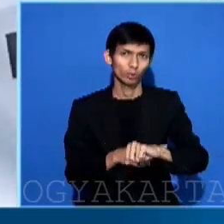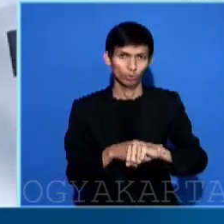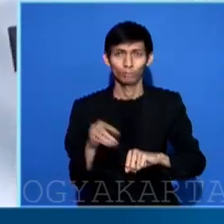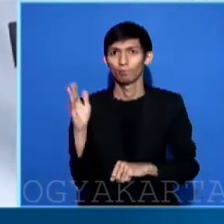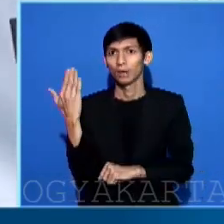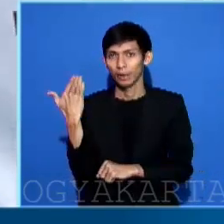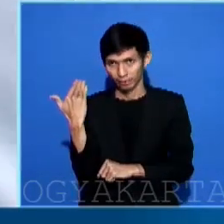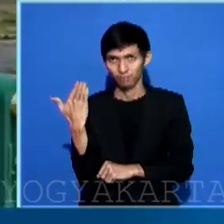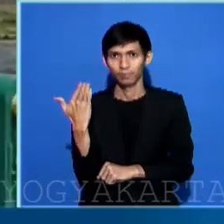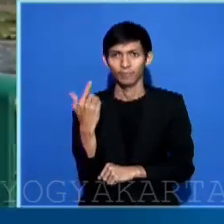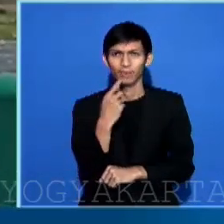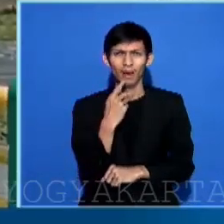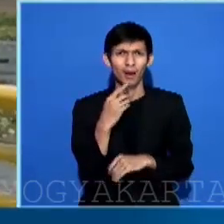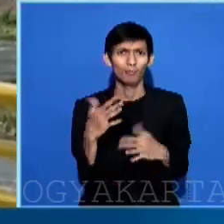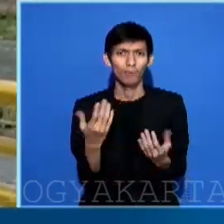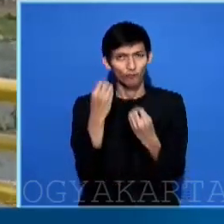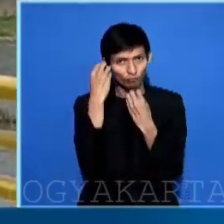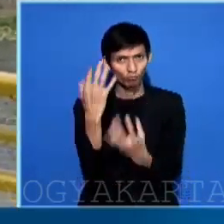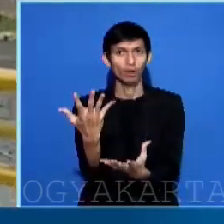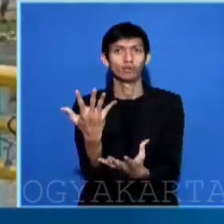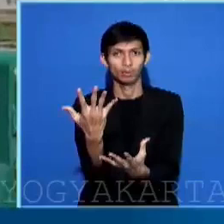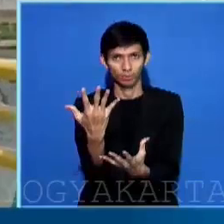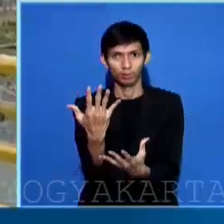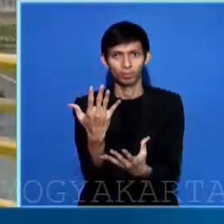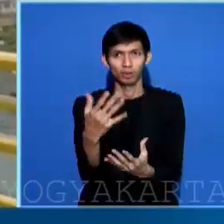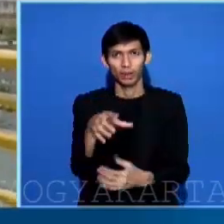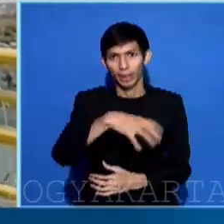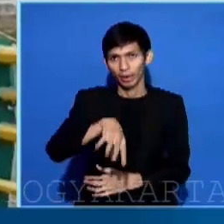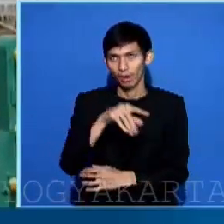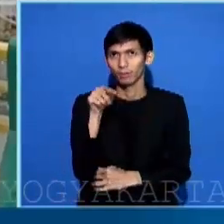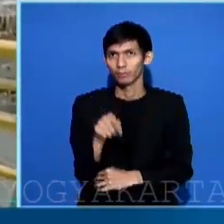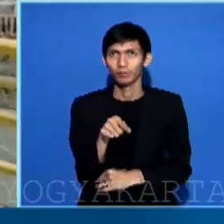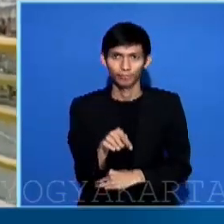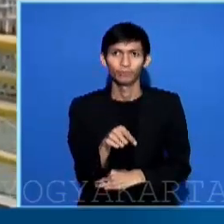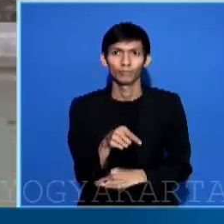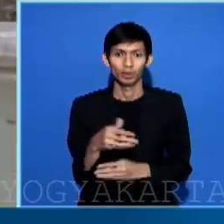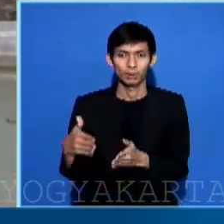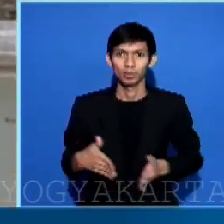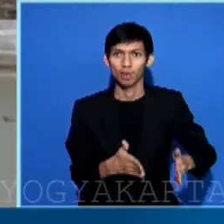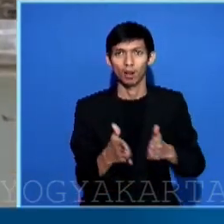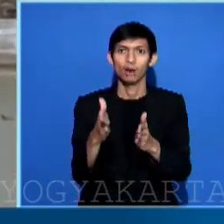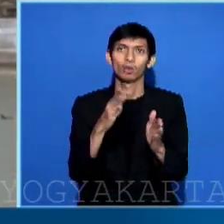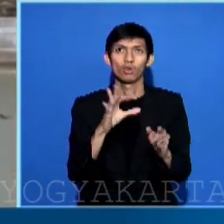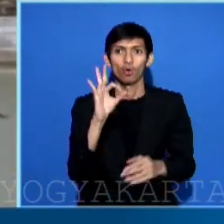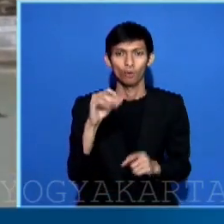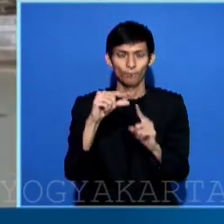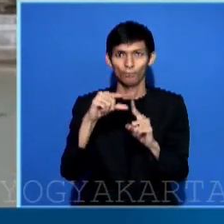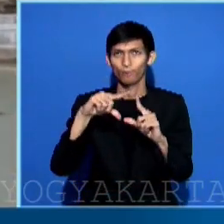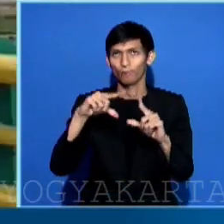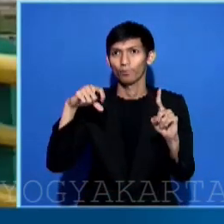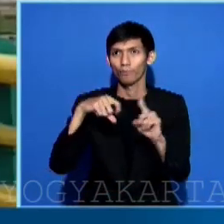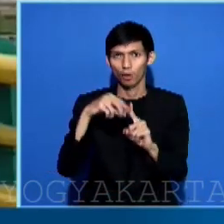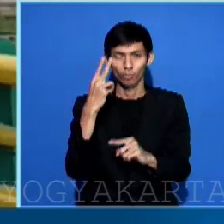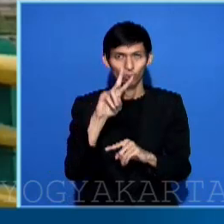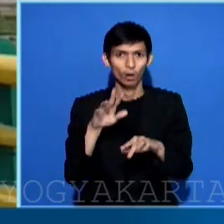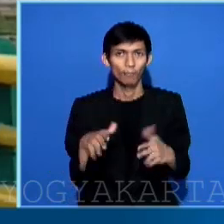berisi pemberitahuan ini dipasang pihak Balai Besar Wilayah Sungai Serayu OPA BBWSODIY untuk